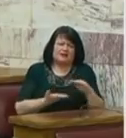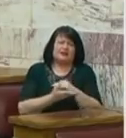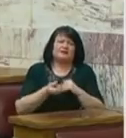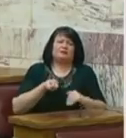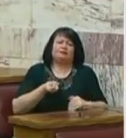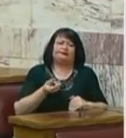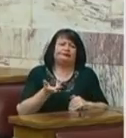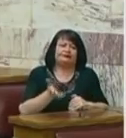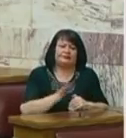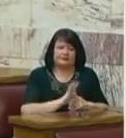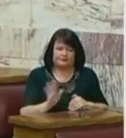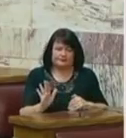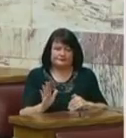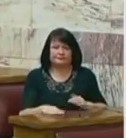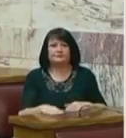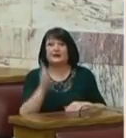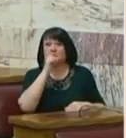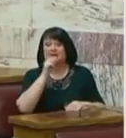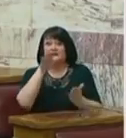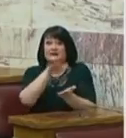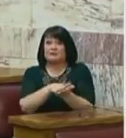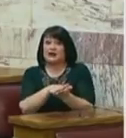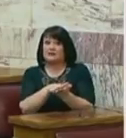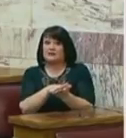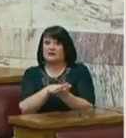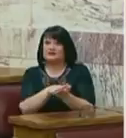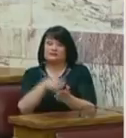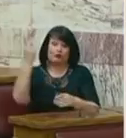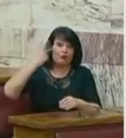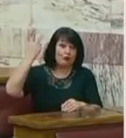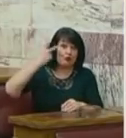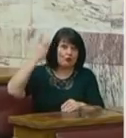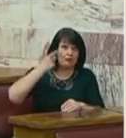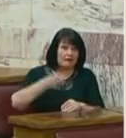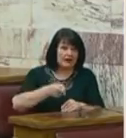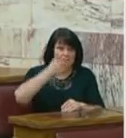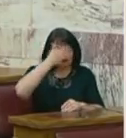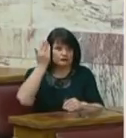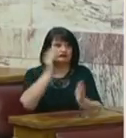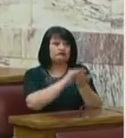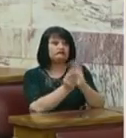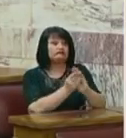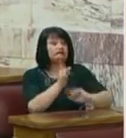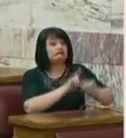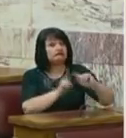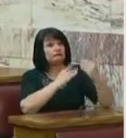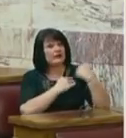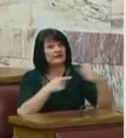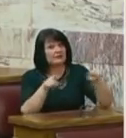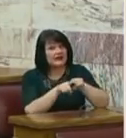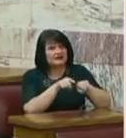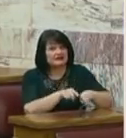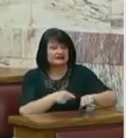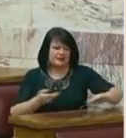Μηνύσεις κατά των ψευδομαρτύρων και συκοφαντών, κατά ηθικών αυτουργών και συνεργών. Μηνύσεις κατά